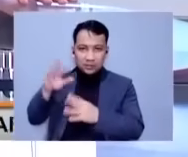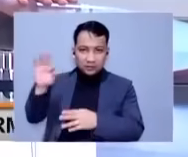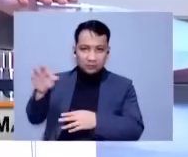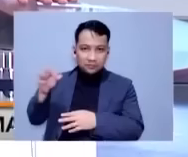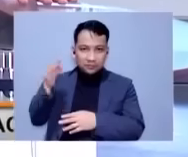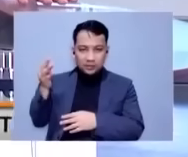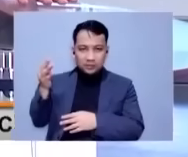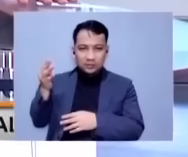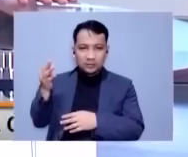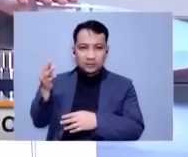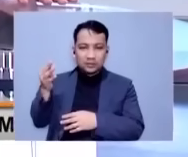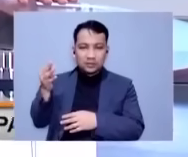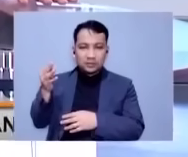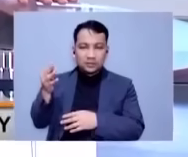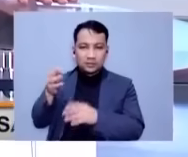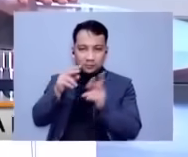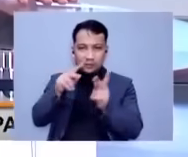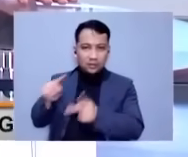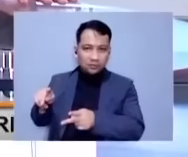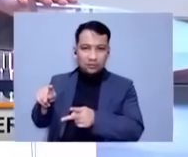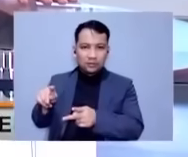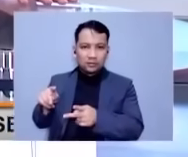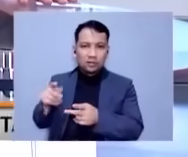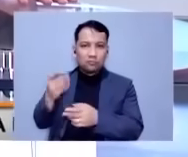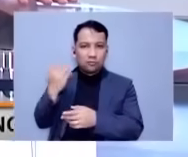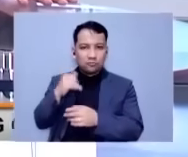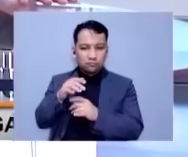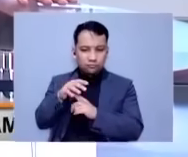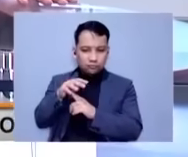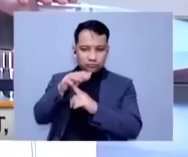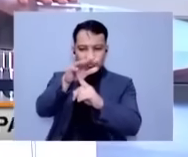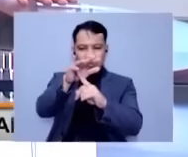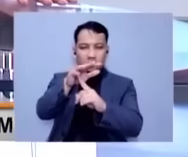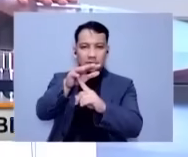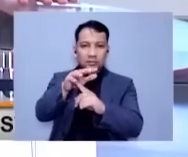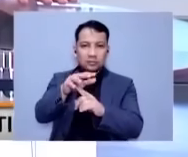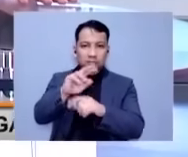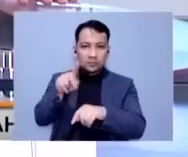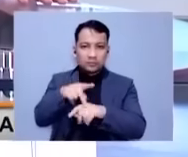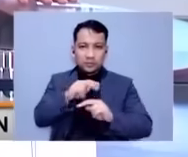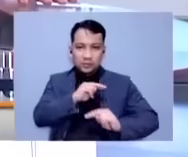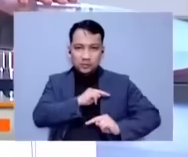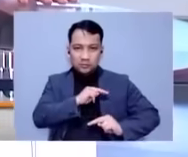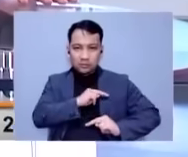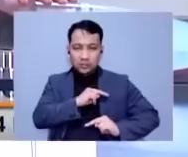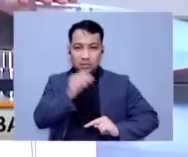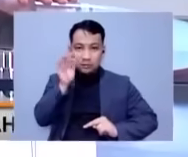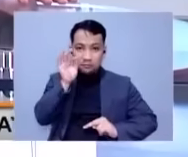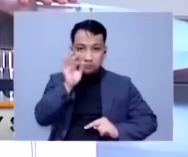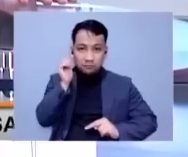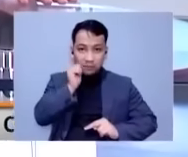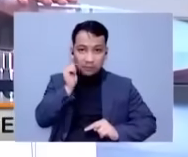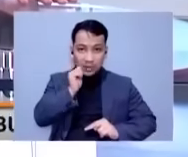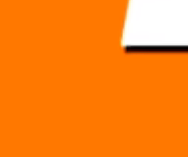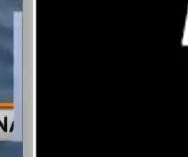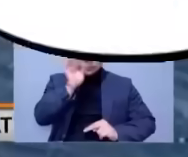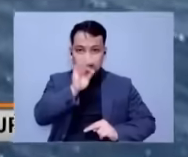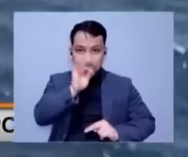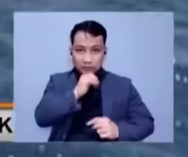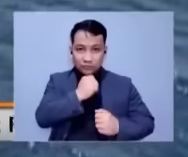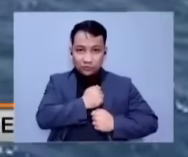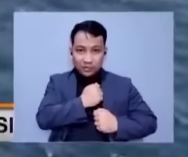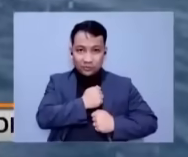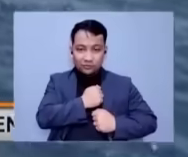ng helicopter ng Philippine Navy na pinalipad ng mga pilotong Pinay. Nasa front line na balitang yan si Rangel Pawit.